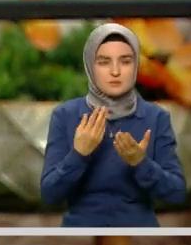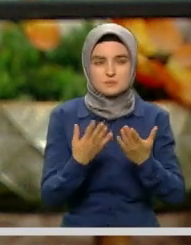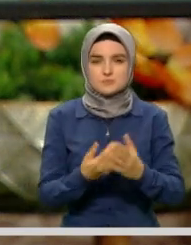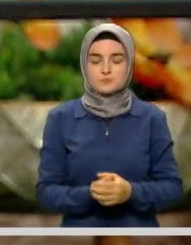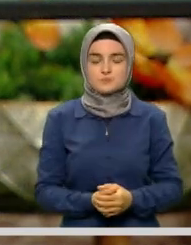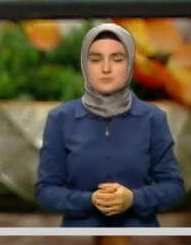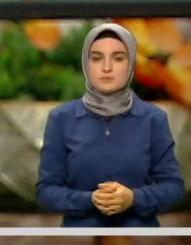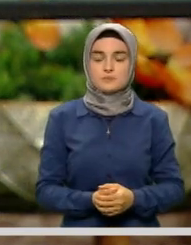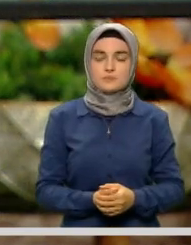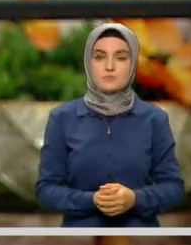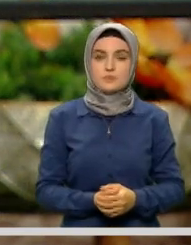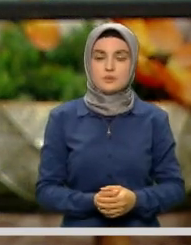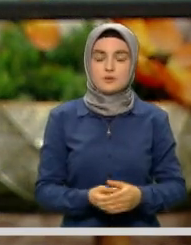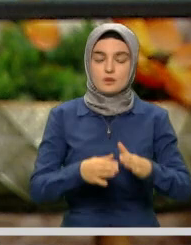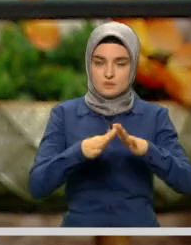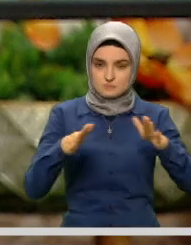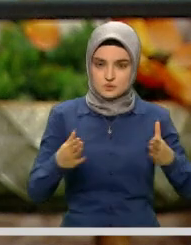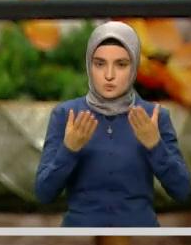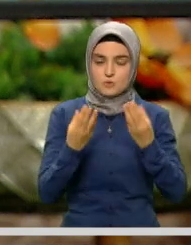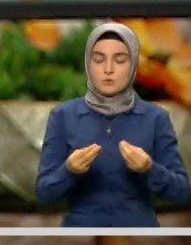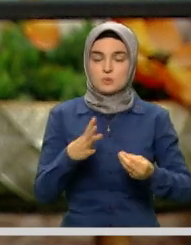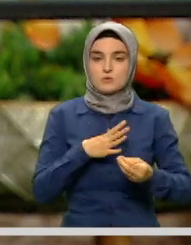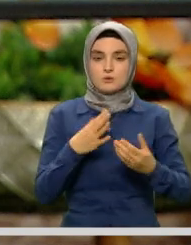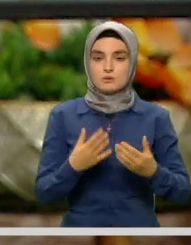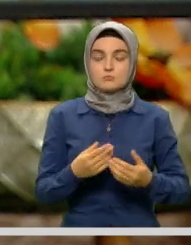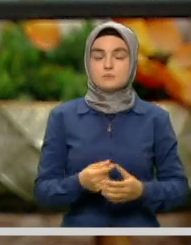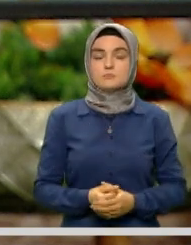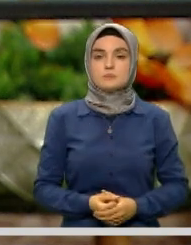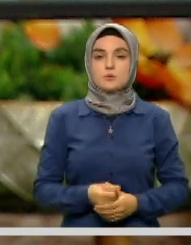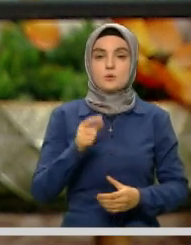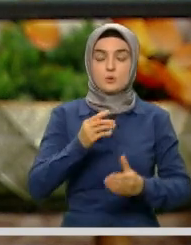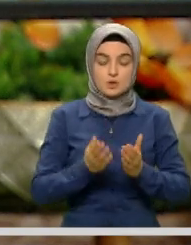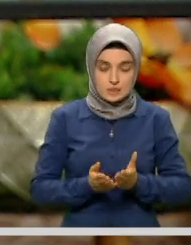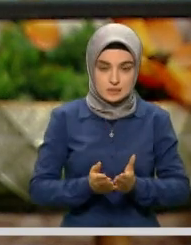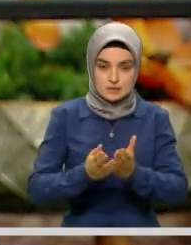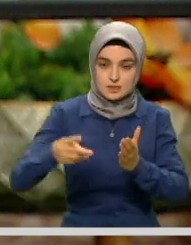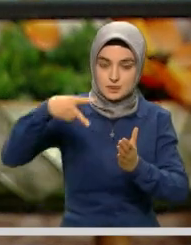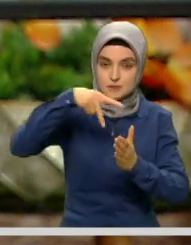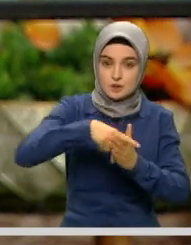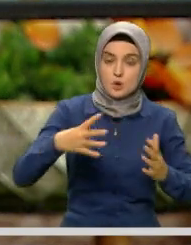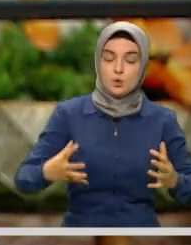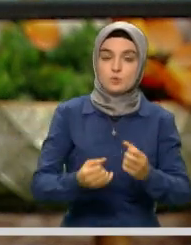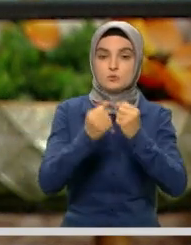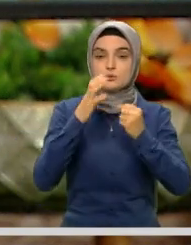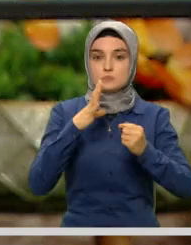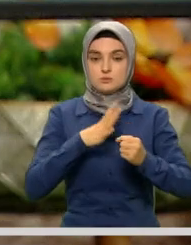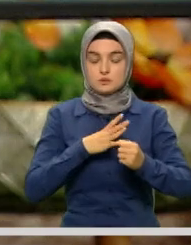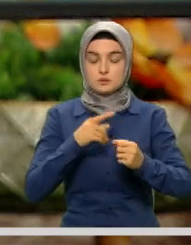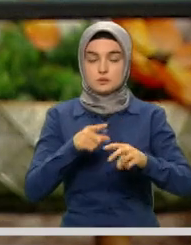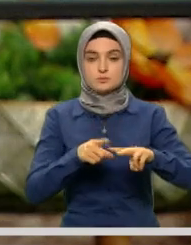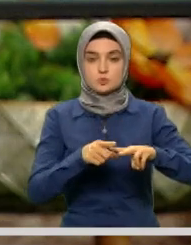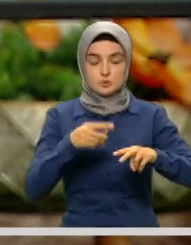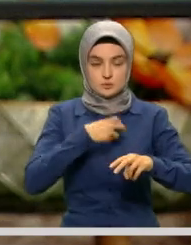evet fiziki bir varlığı da var ama bize metaforik bir şey de anlatıyor. Yani o gemiye binen kurtuluyor aslında. Yani Nuh Aleyhisselam'a tabi olmak gibi